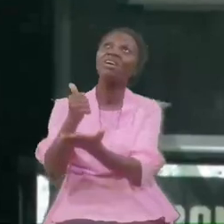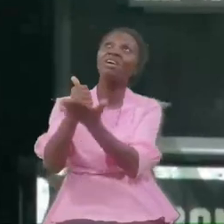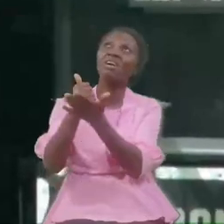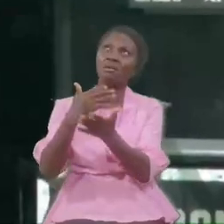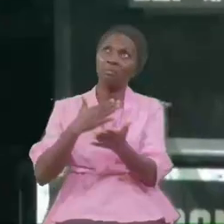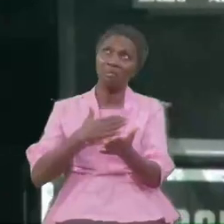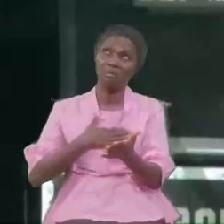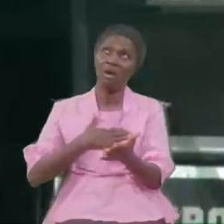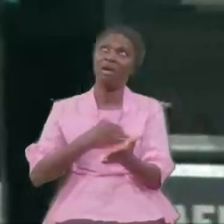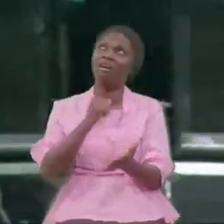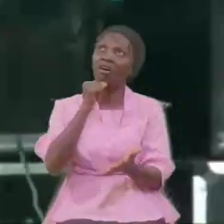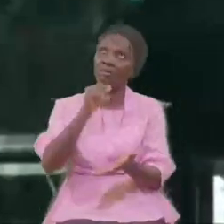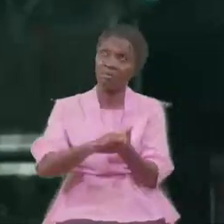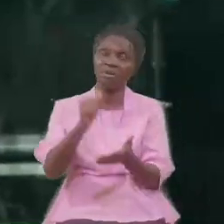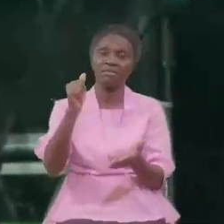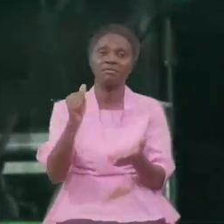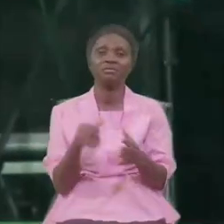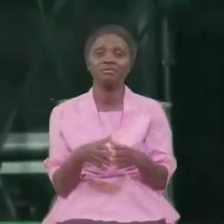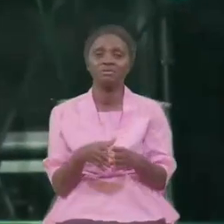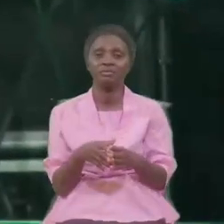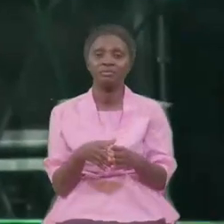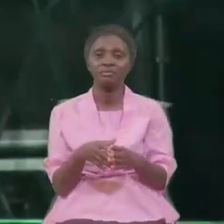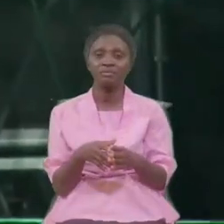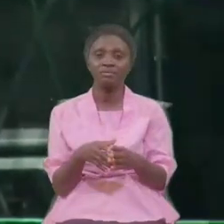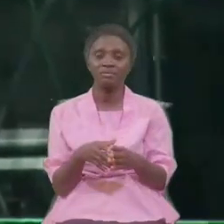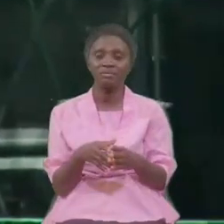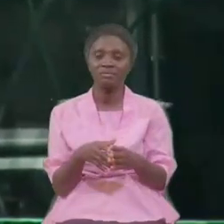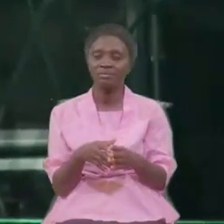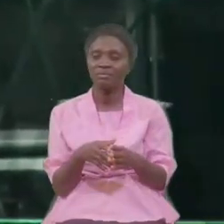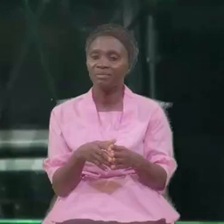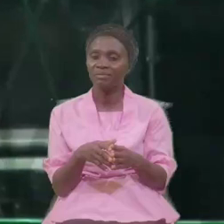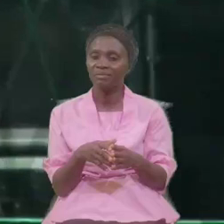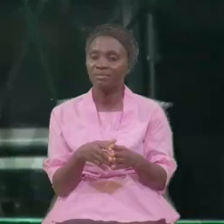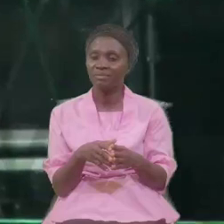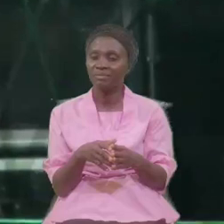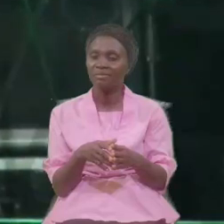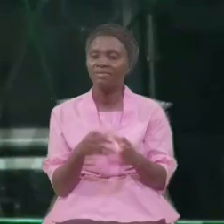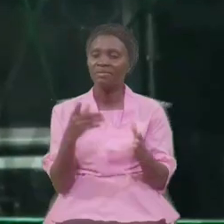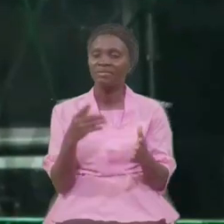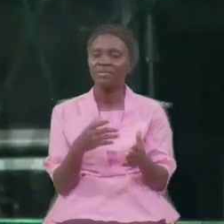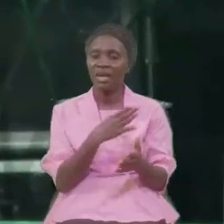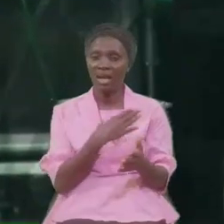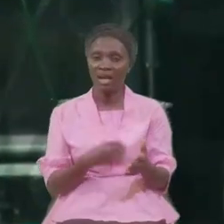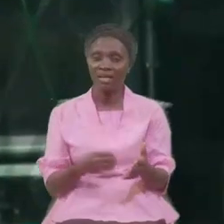Aide mon incrédulité.